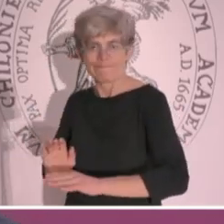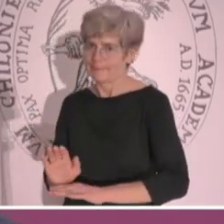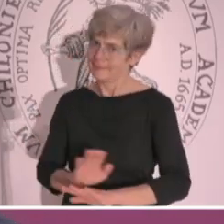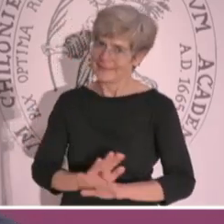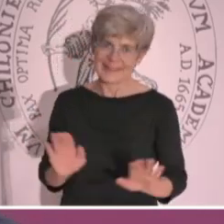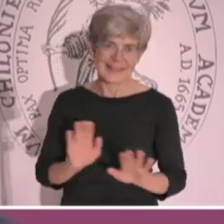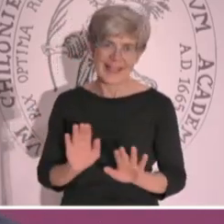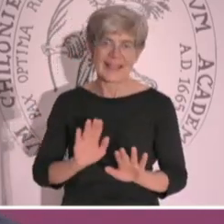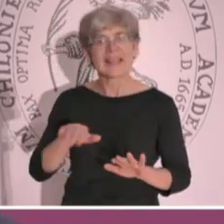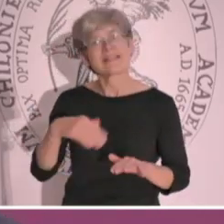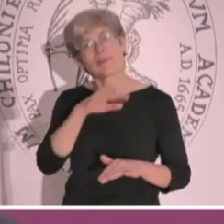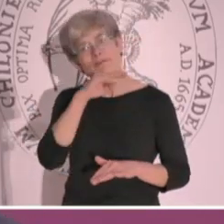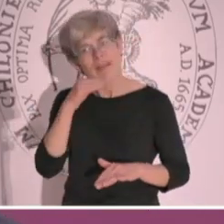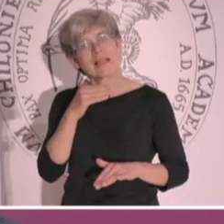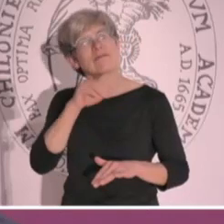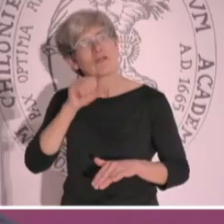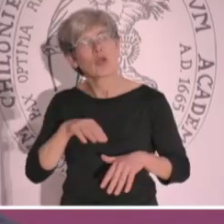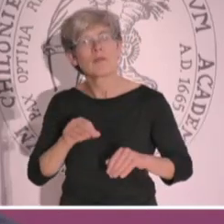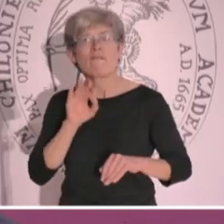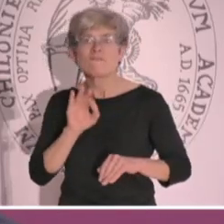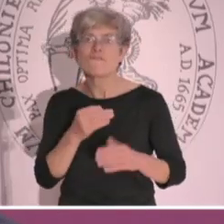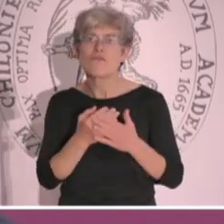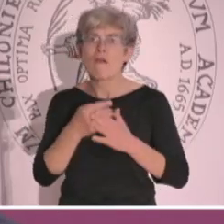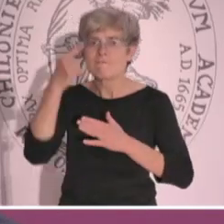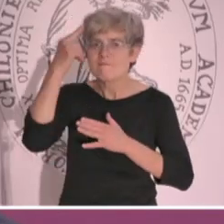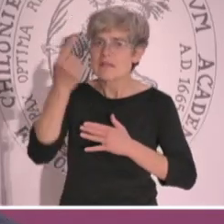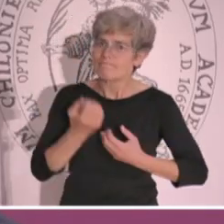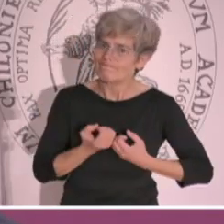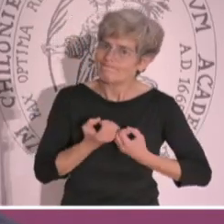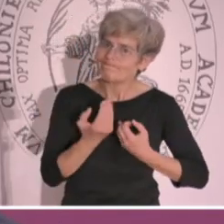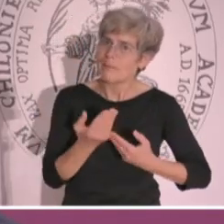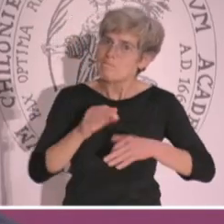zur besseren Vermittlung von Wissen benutzen kann.